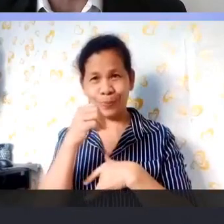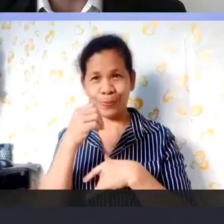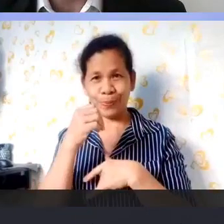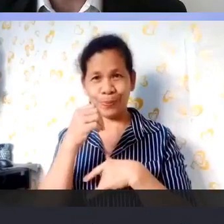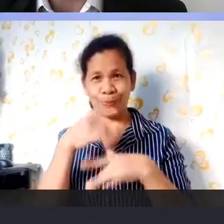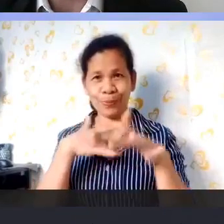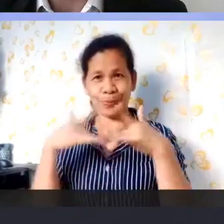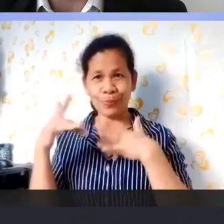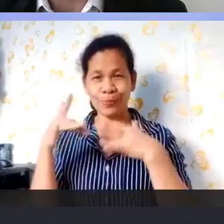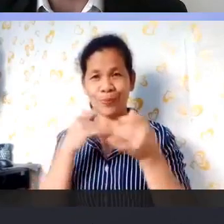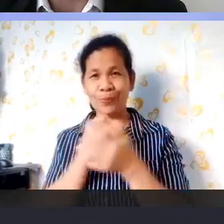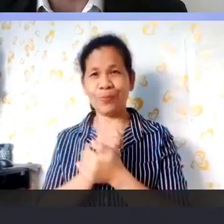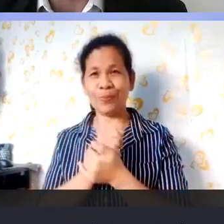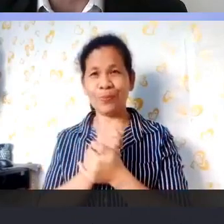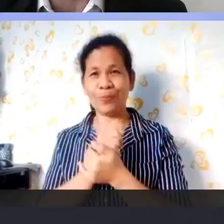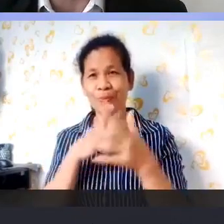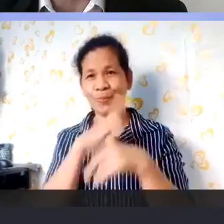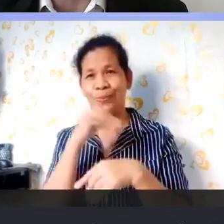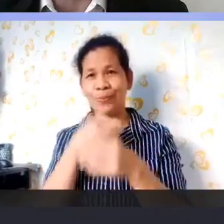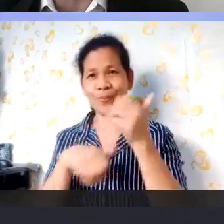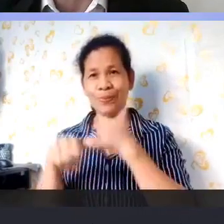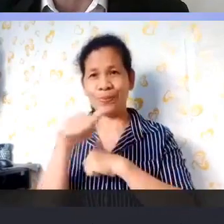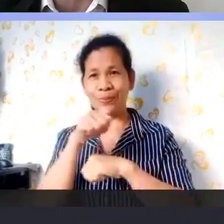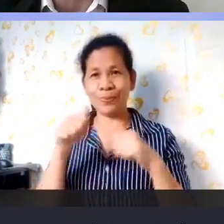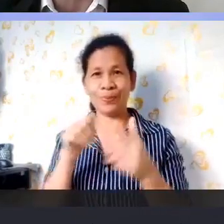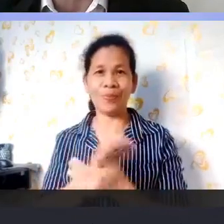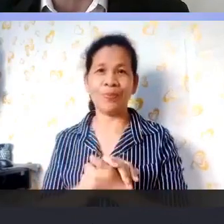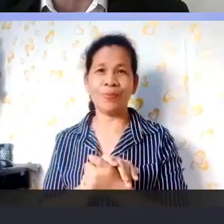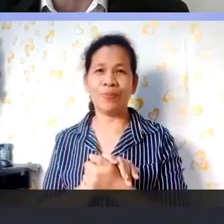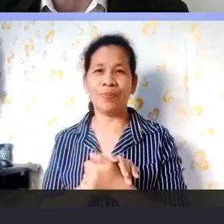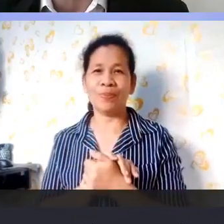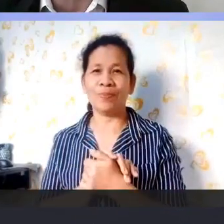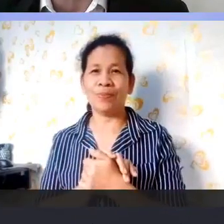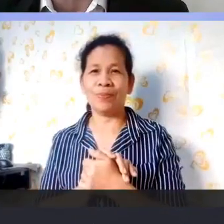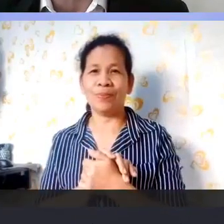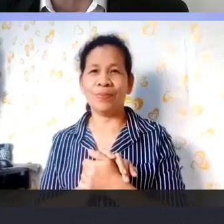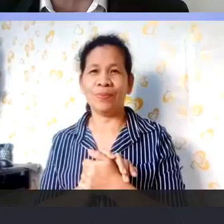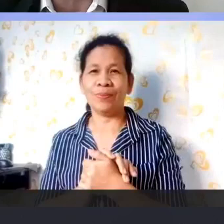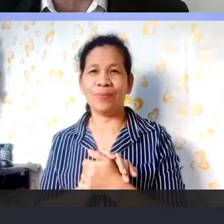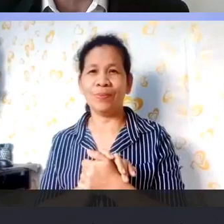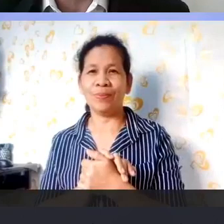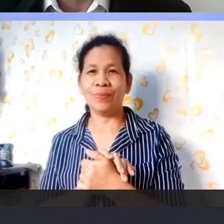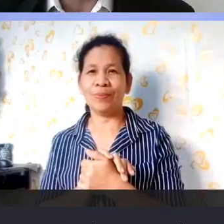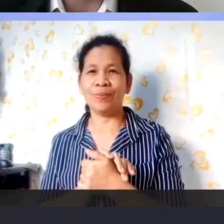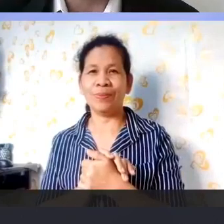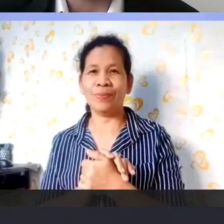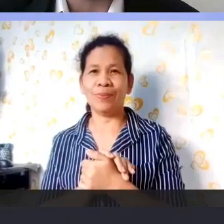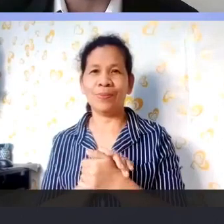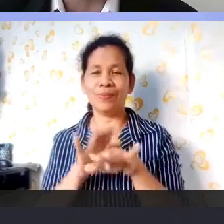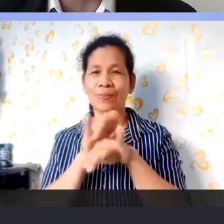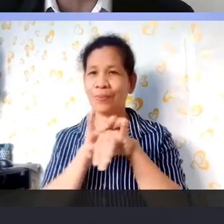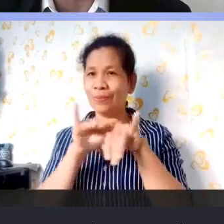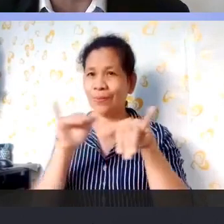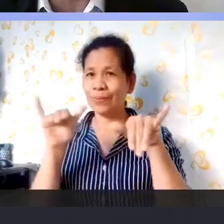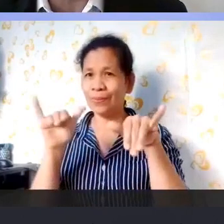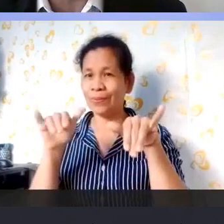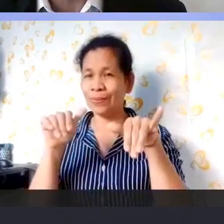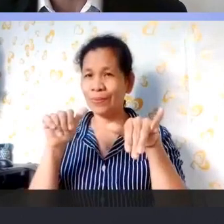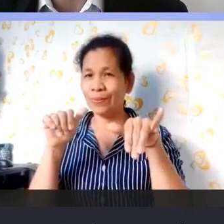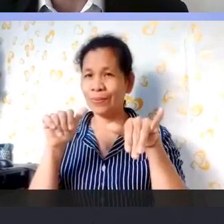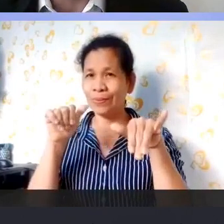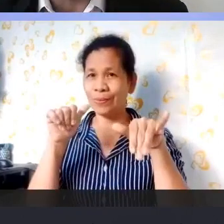kapamahakan. Si Lera Ann, Pastor Mike, parang sa mag-asawa, pag di